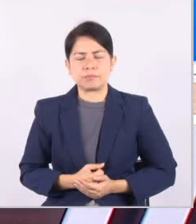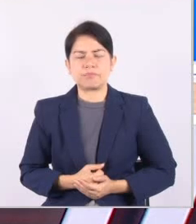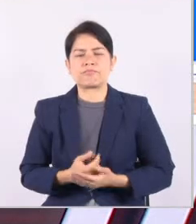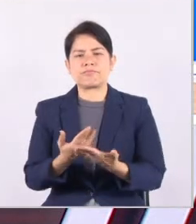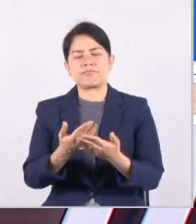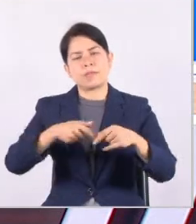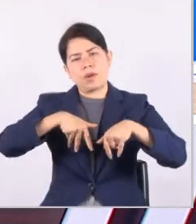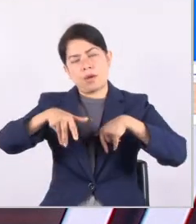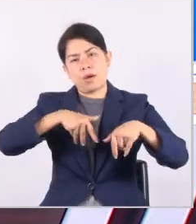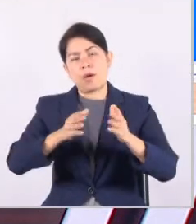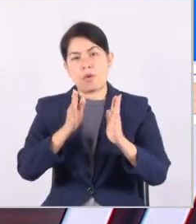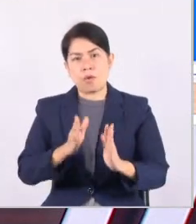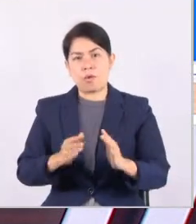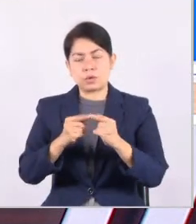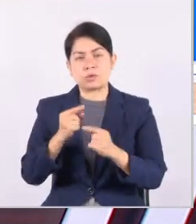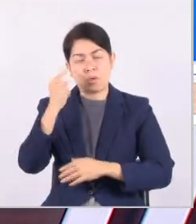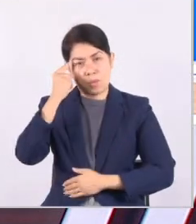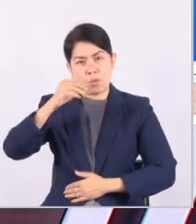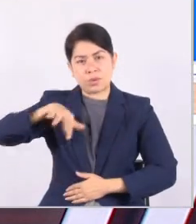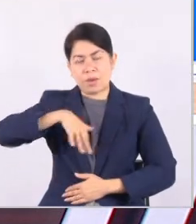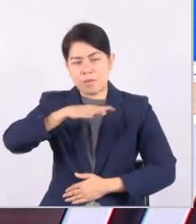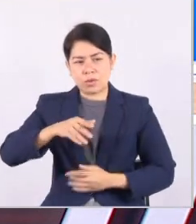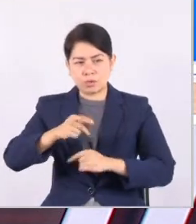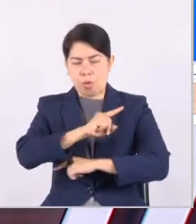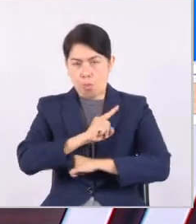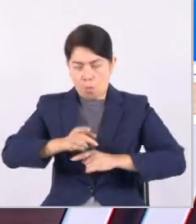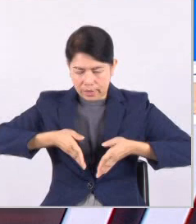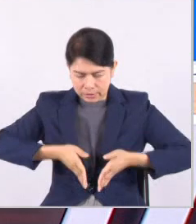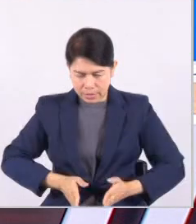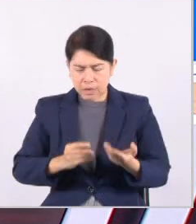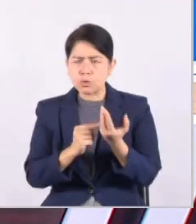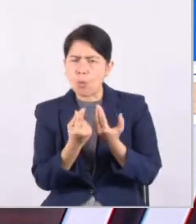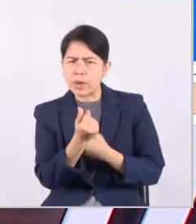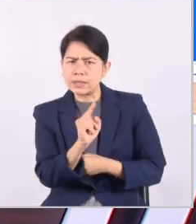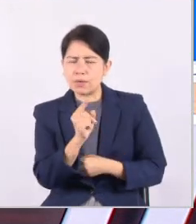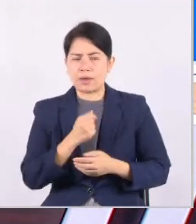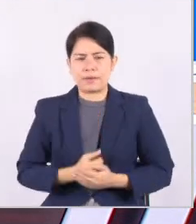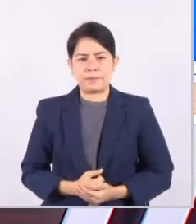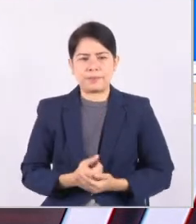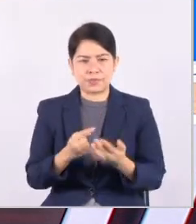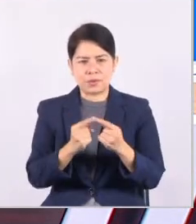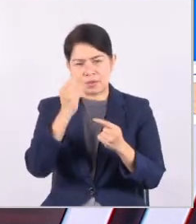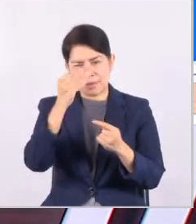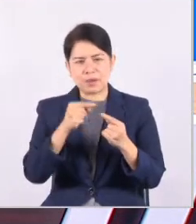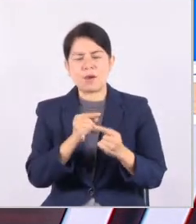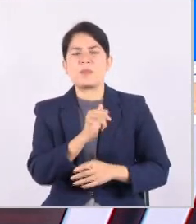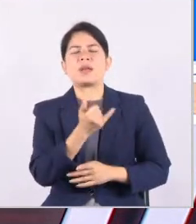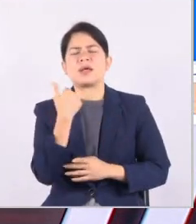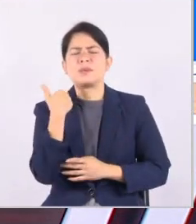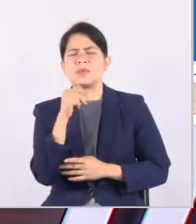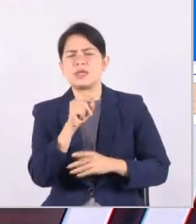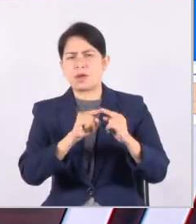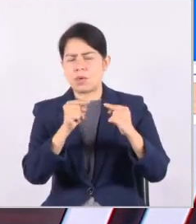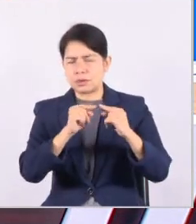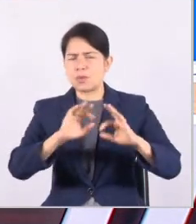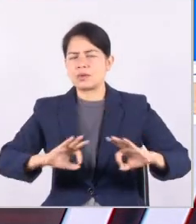ทุกคนเนี่ยรู้วันเกิดตัวเองแน่นอนนะคะว่าตัวเองเนี่ยเกิดวันที่เท่าไหร่นะบางคนอาจจะไม่รู้เพราะว่าพ่อแม่ไม่ได้บอกว่าได้แจ้งเกิดอันนั้นก็เป็นอีกเคสนึงว่าไปนะ